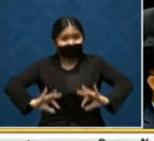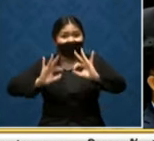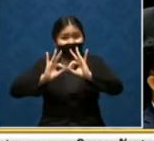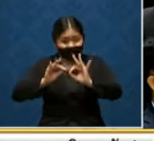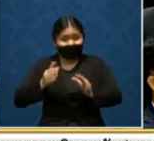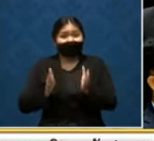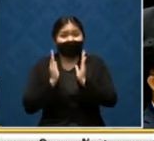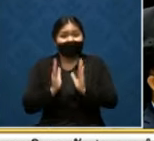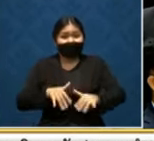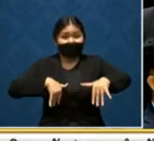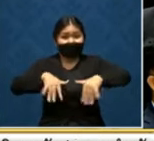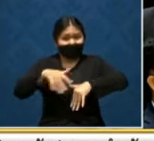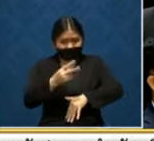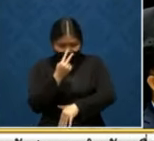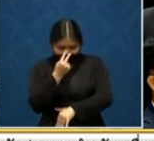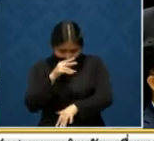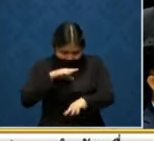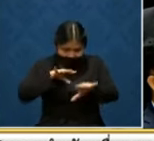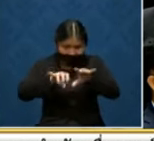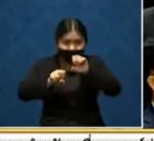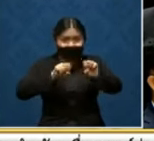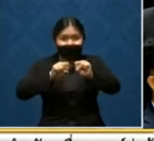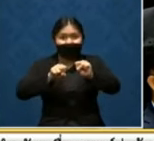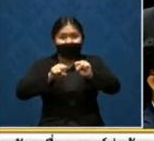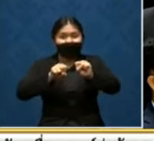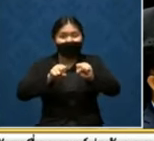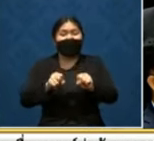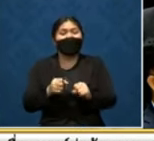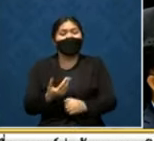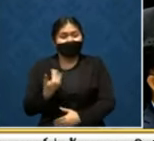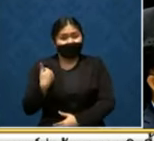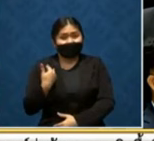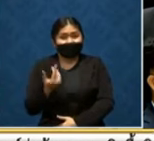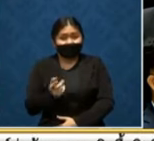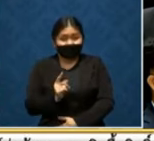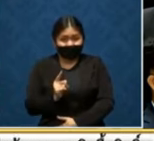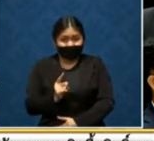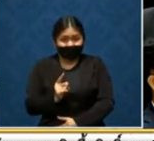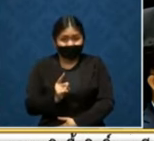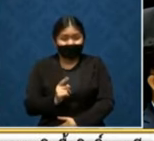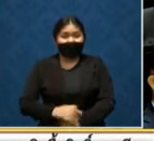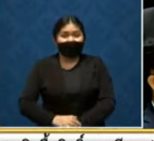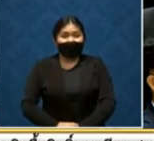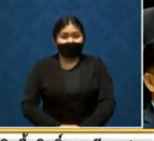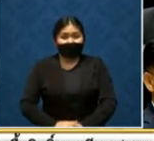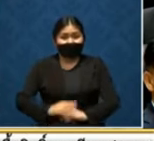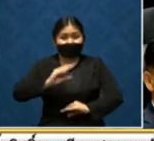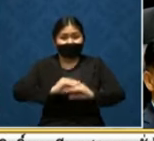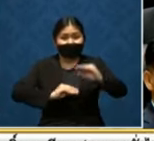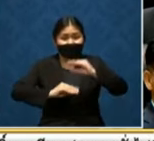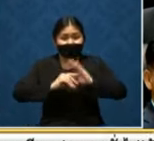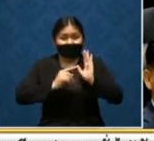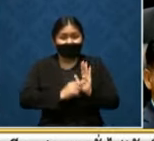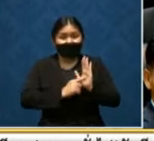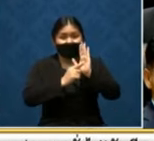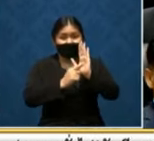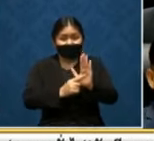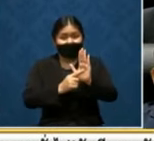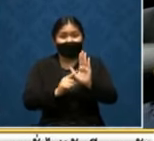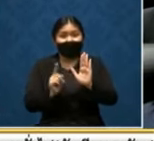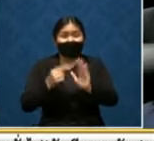พี่น้องประชาชนต้องจับตามองท่านประธานครับในโครงการที่ผมจะหยิบยกขึ้นมานั้นเป็น